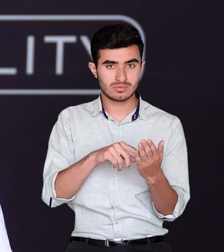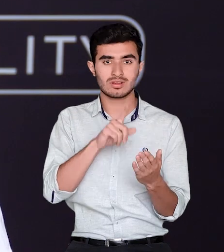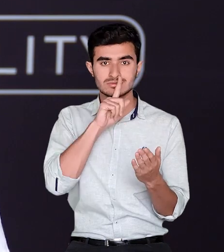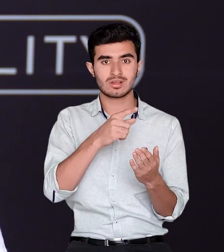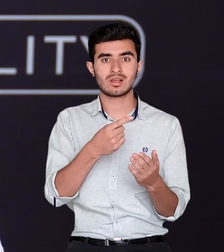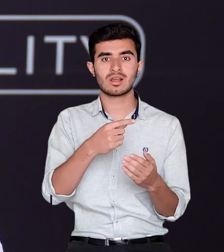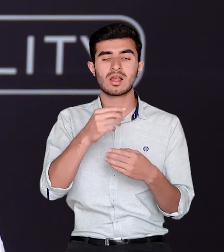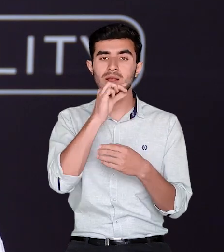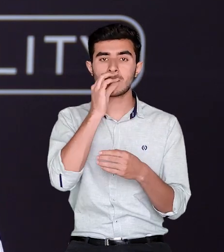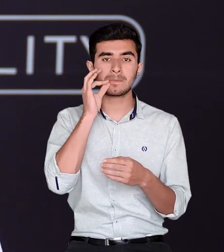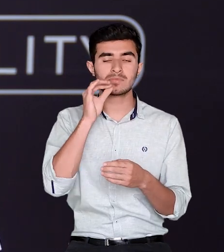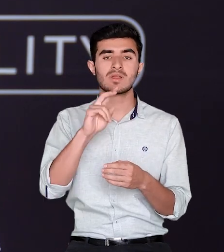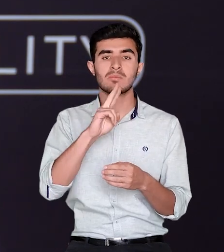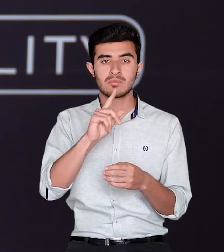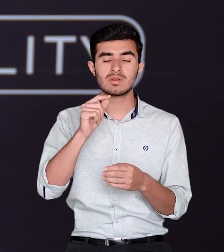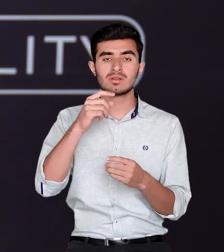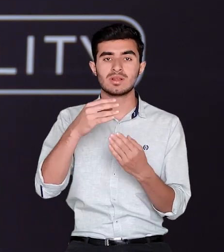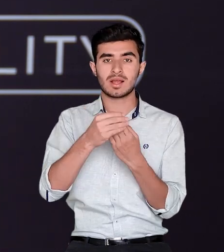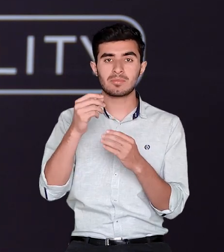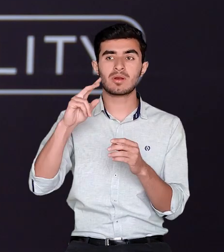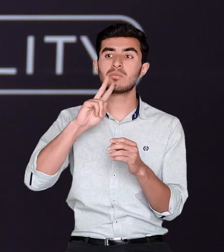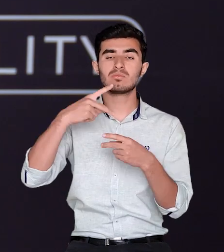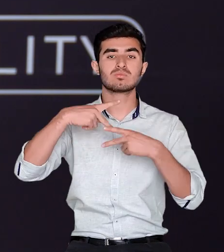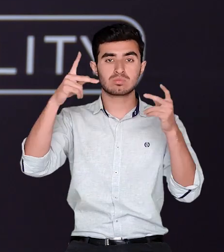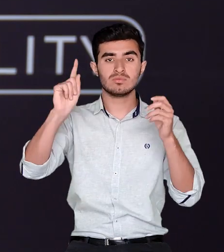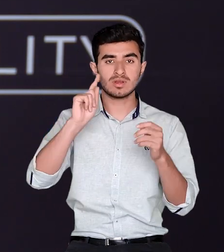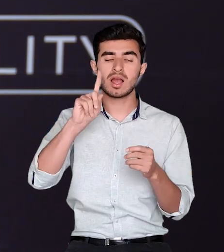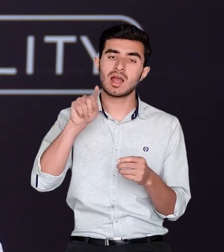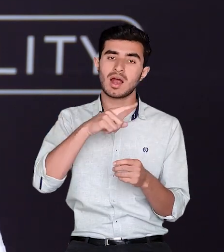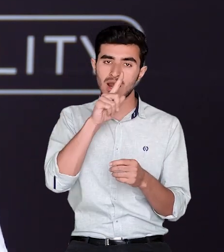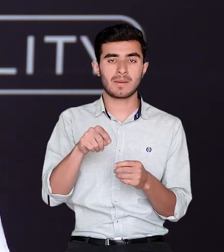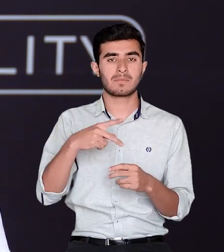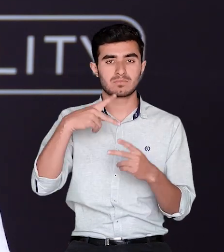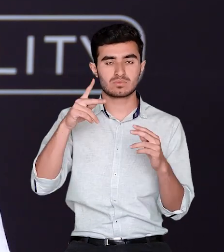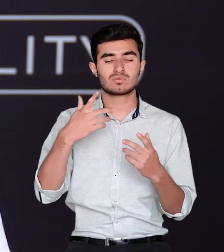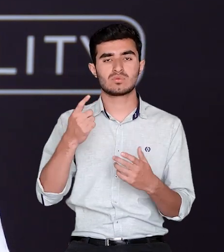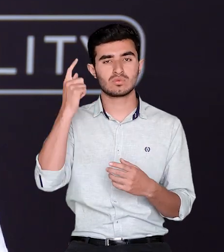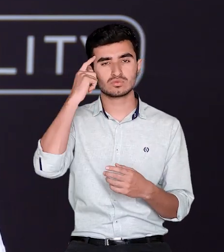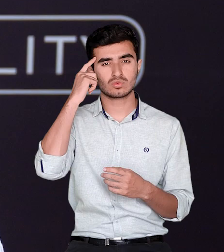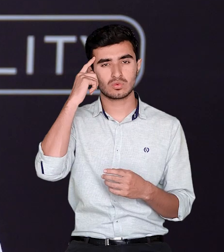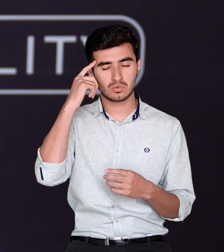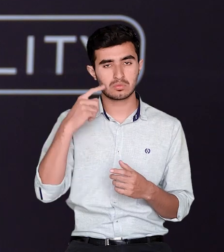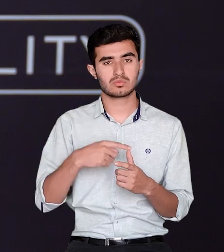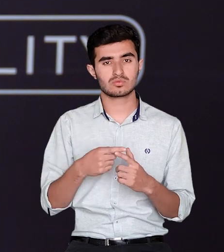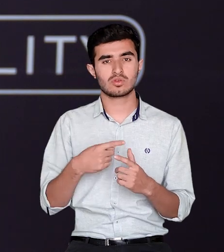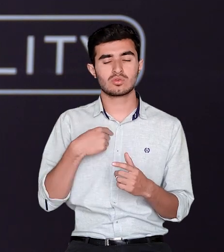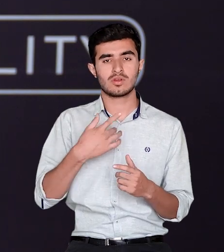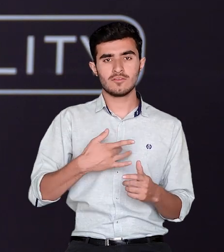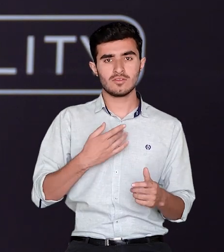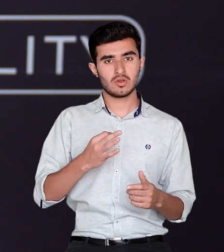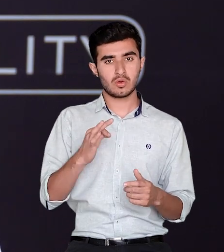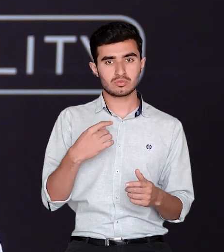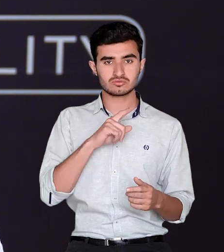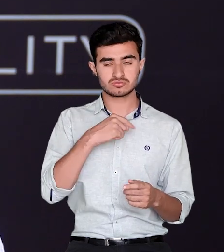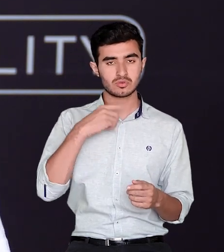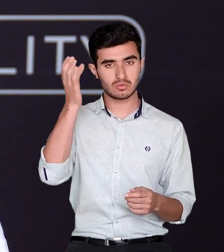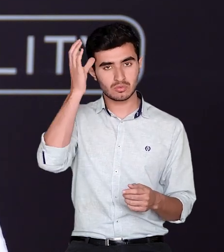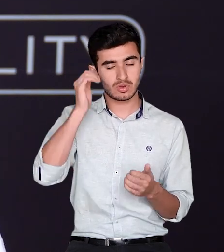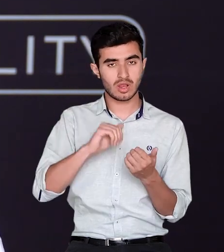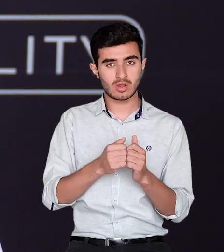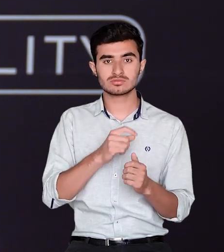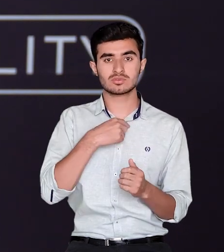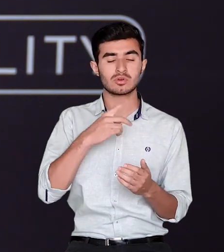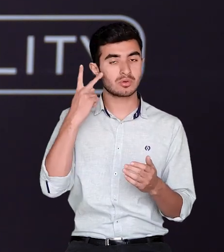सी रॉन्ग बताई है। तो उधर से मुझे हुआ कि मुझे एक टेलीस्कोप चाहिए ताकि मैं इनको थोड़ा सा प्रूव रॉन्ग कर सकूं।